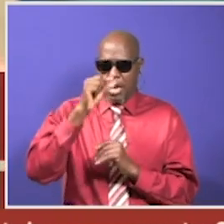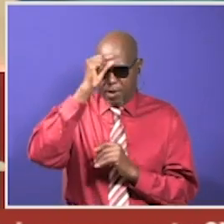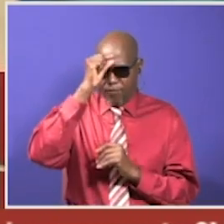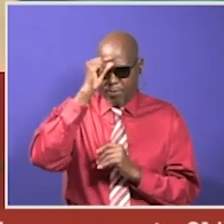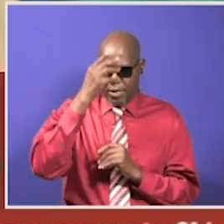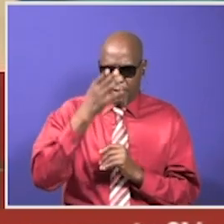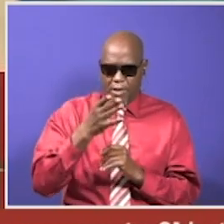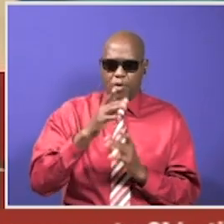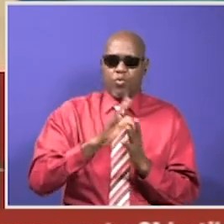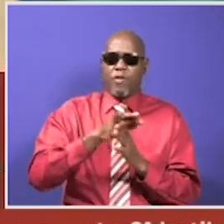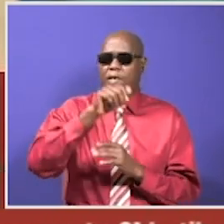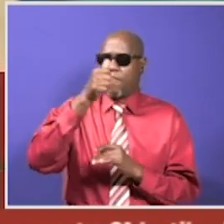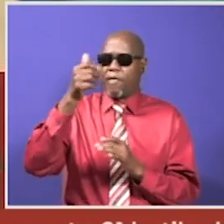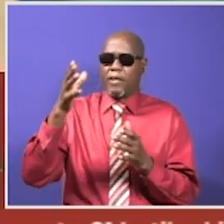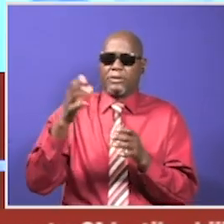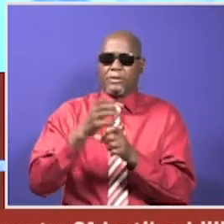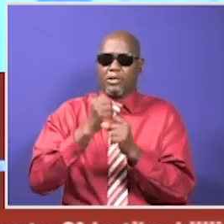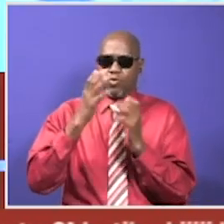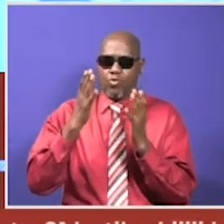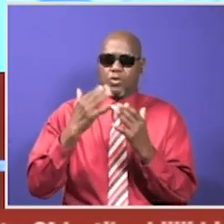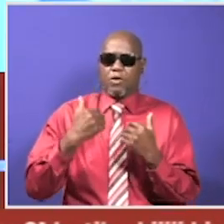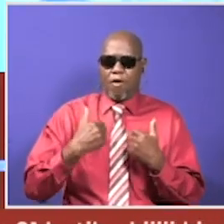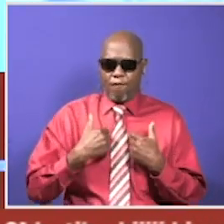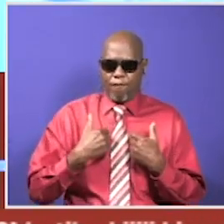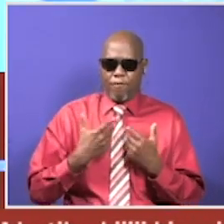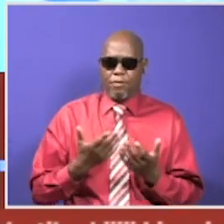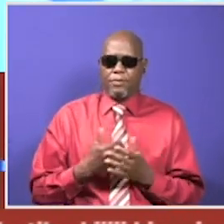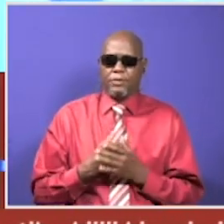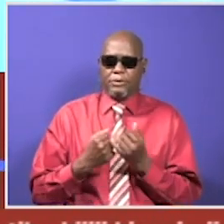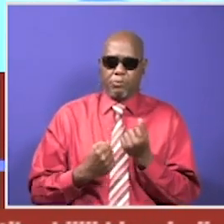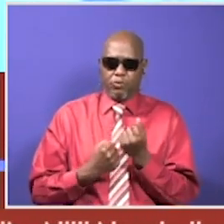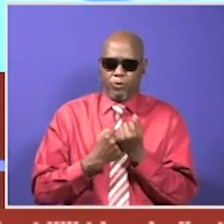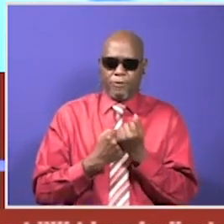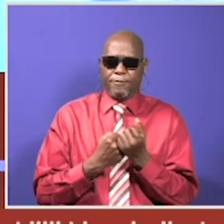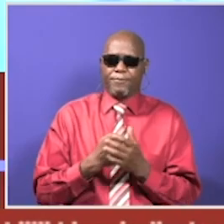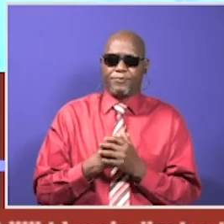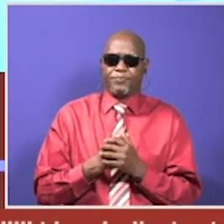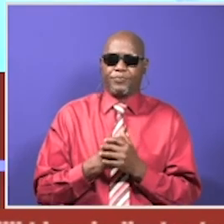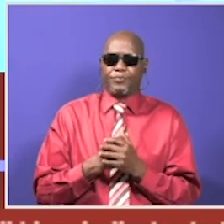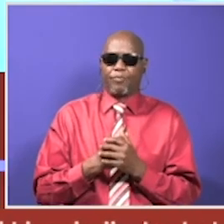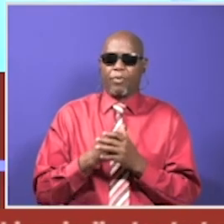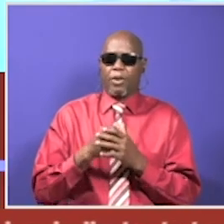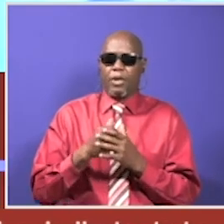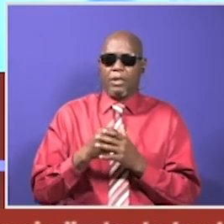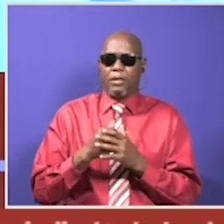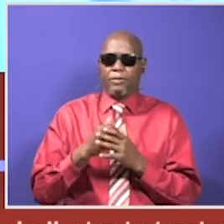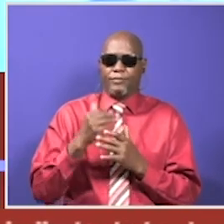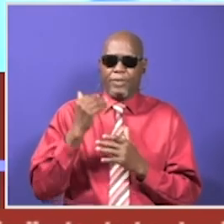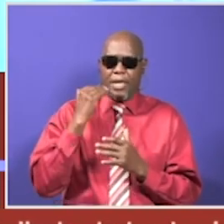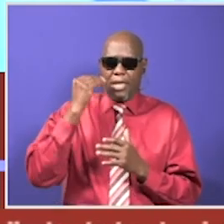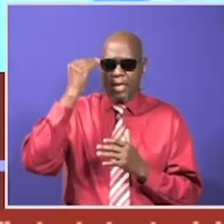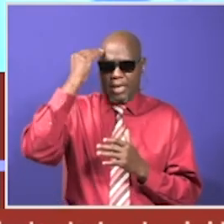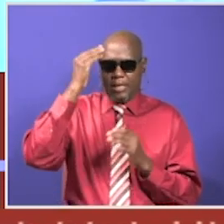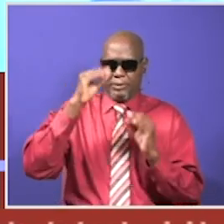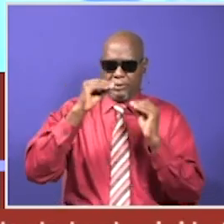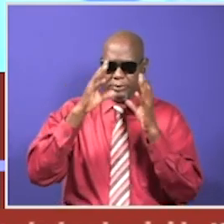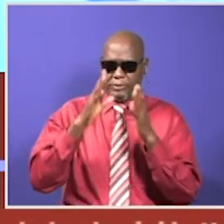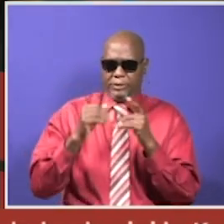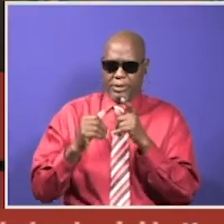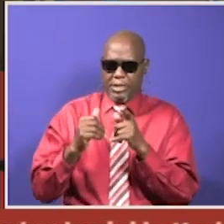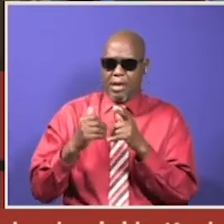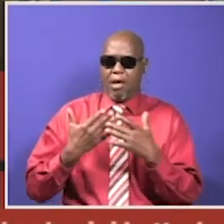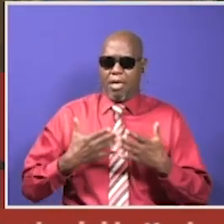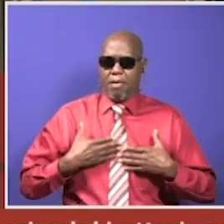wengine wako pia wanatoa misaada. Kwa upande wake, mwalimu mkuu wa shule hiyo Lilian Luta ameelezea kufurahishwa